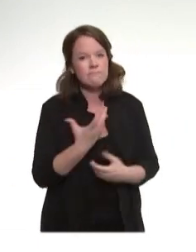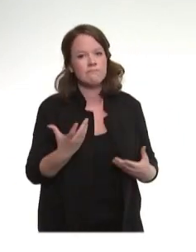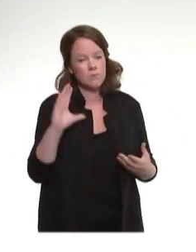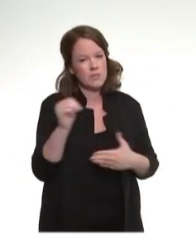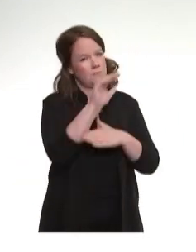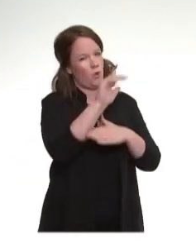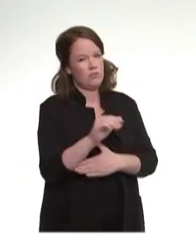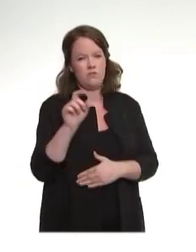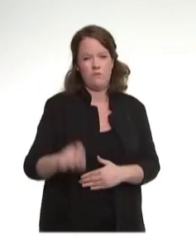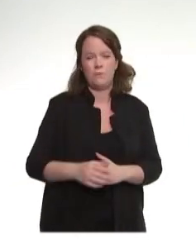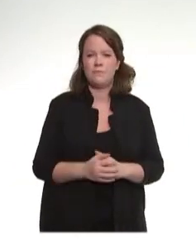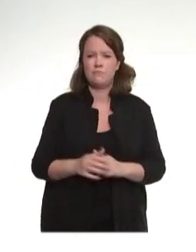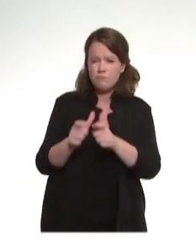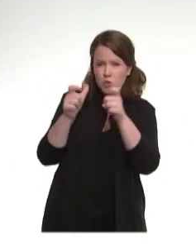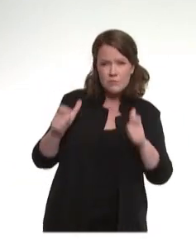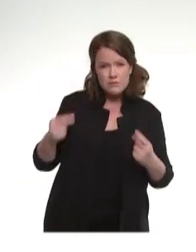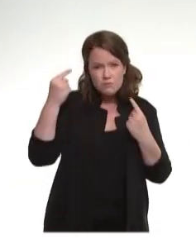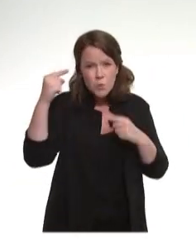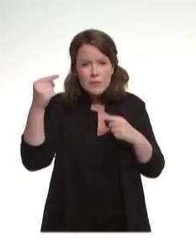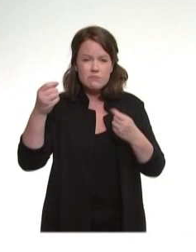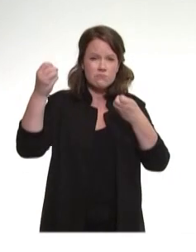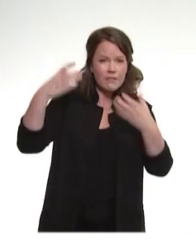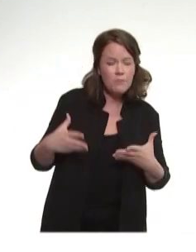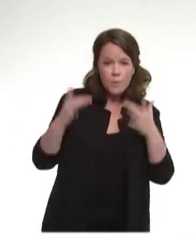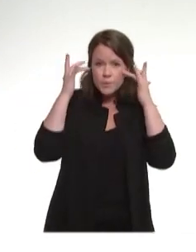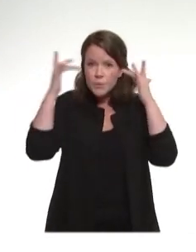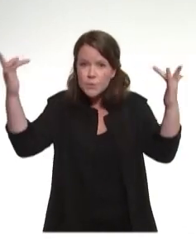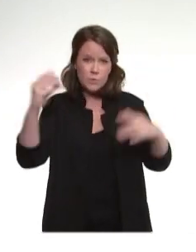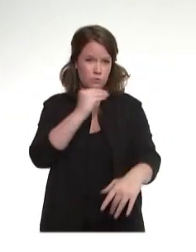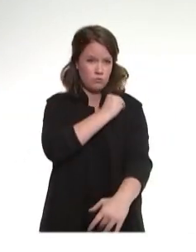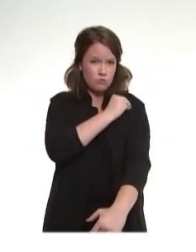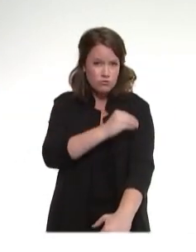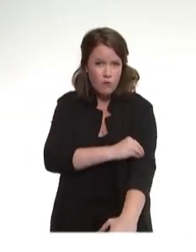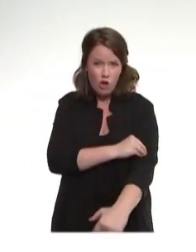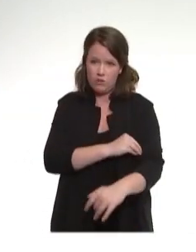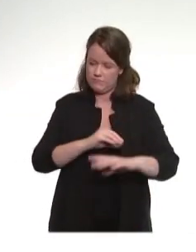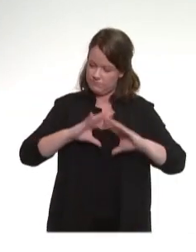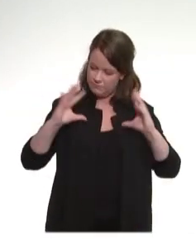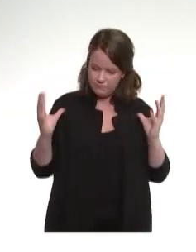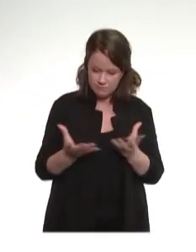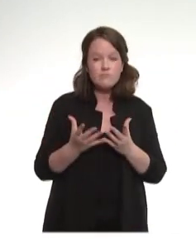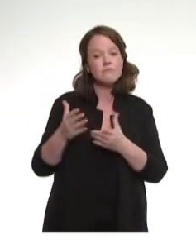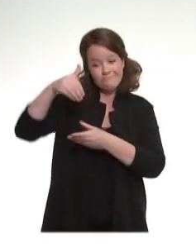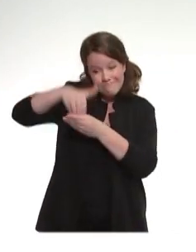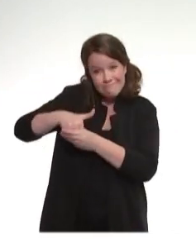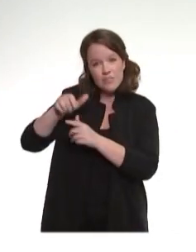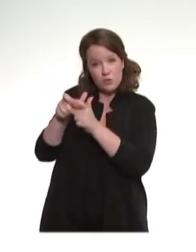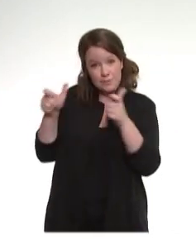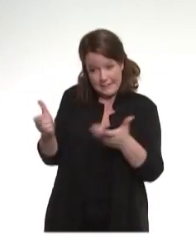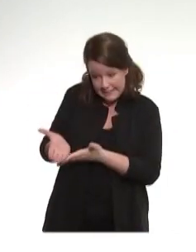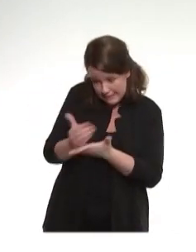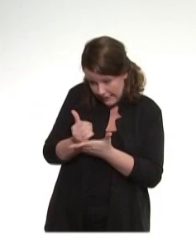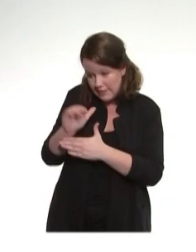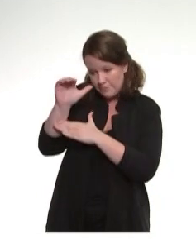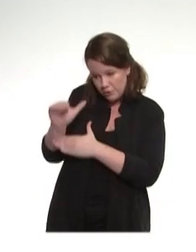du tourisme de l'événementiel de la culture du sport pourront bénéficier d'une prise en charge du chômage partiel par l'état à